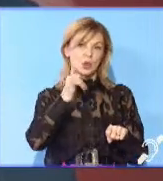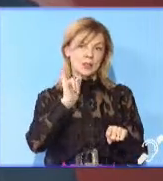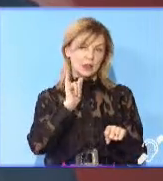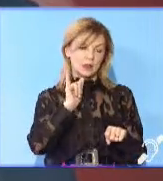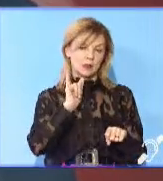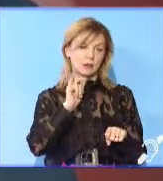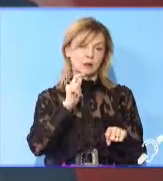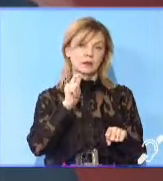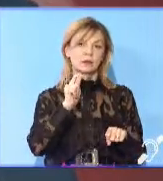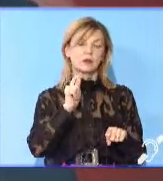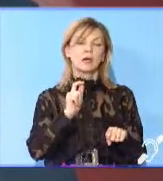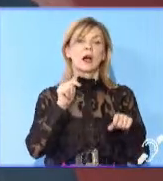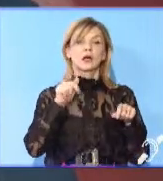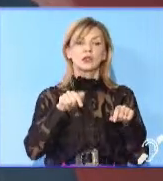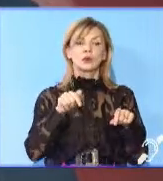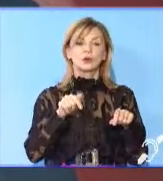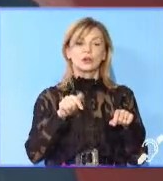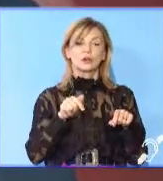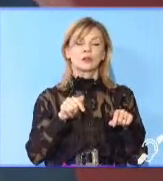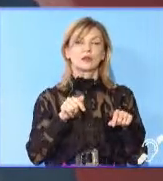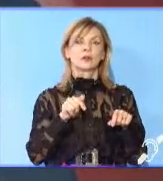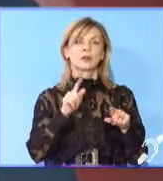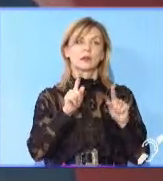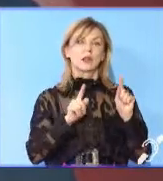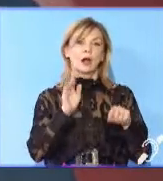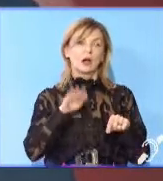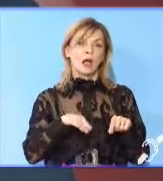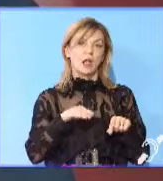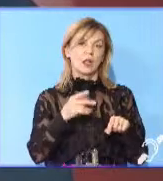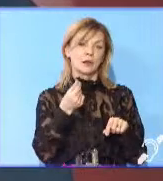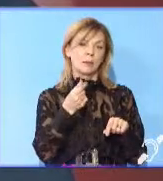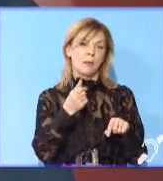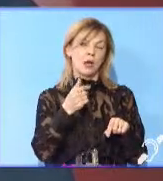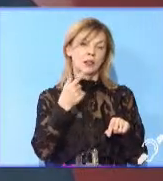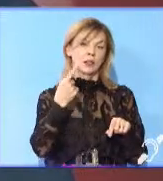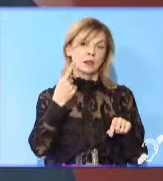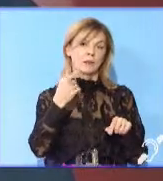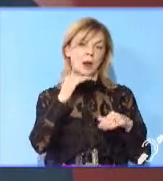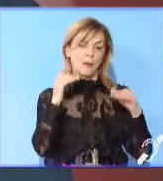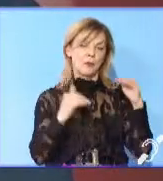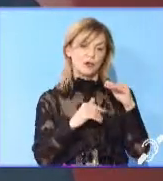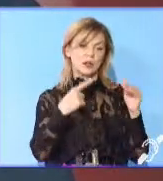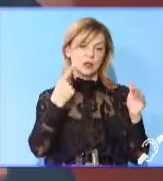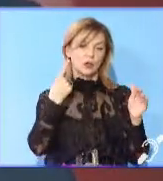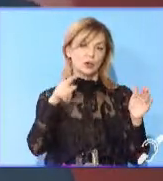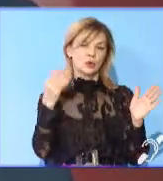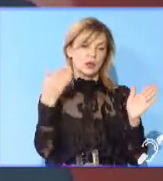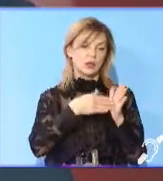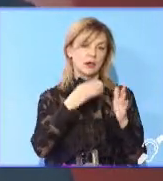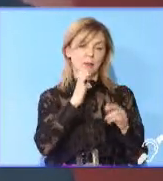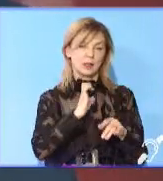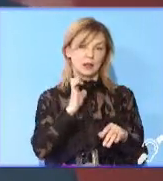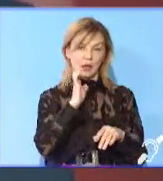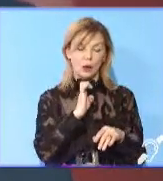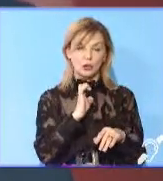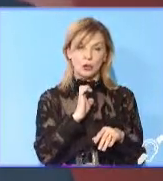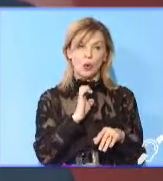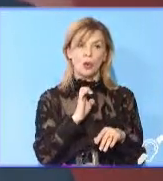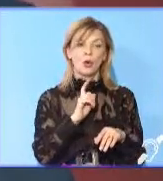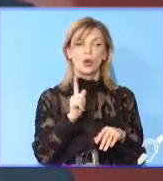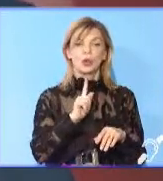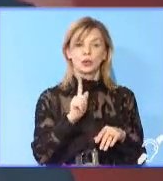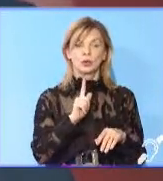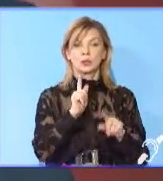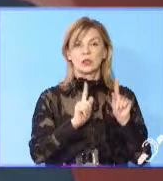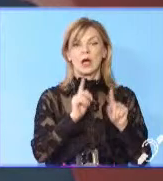mai mici la depozit dacă suma este sub 100.000 de euro și depozitul e la banca respectivă. Dacă avem atât de mulți bani, mai multe sute